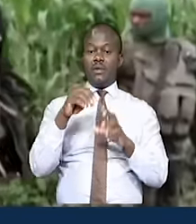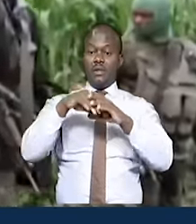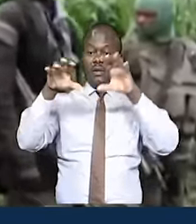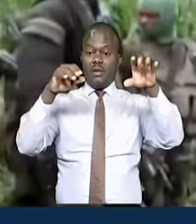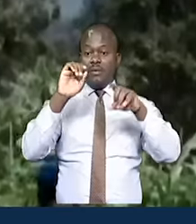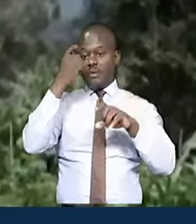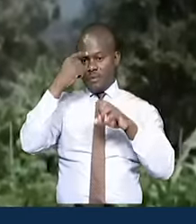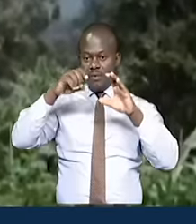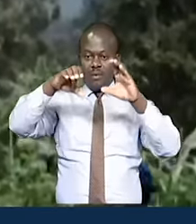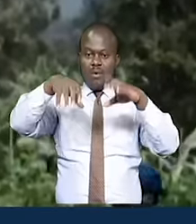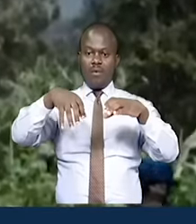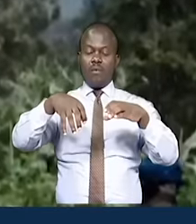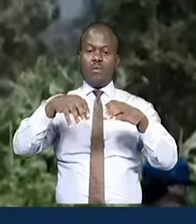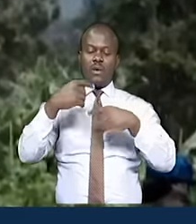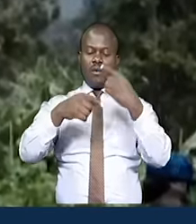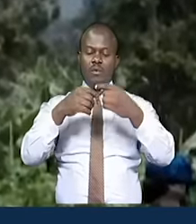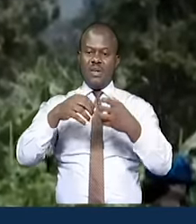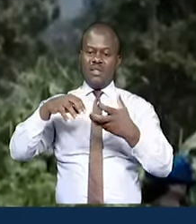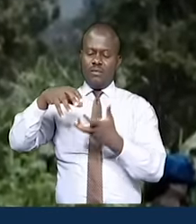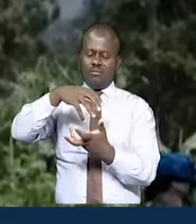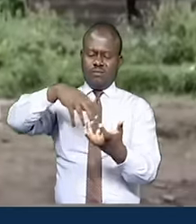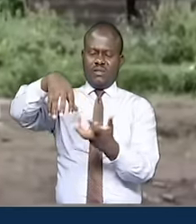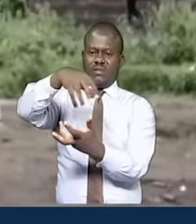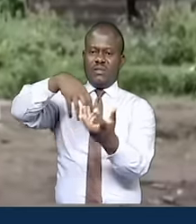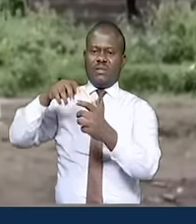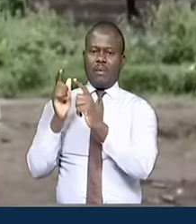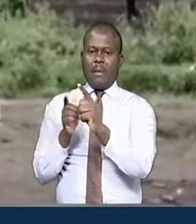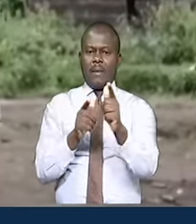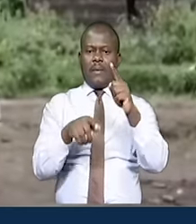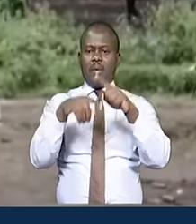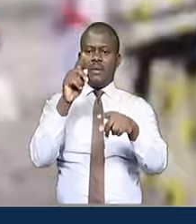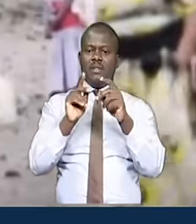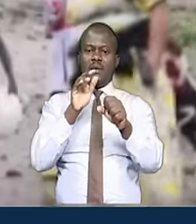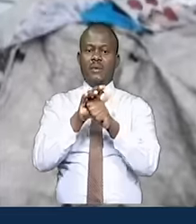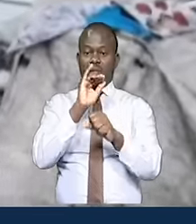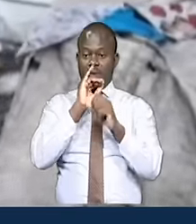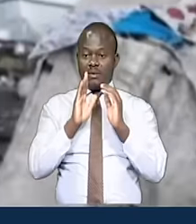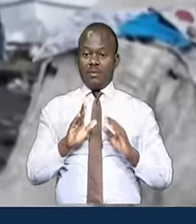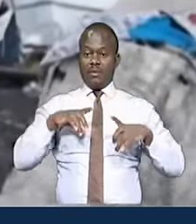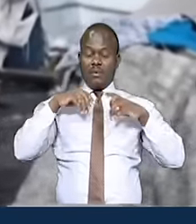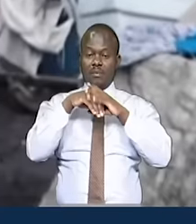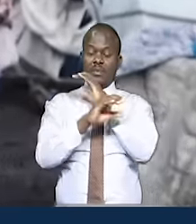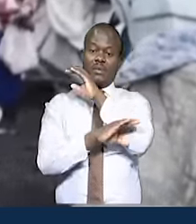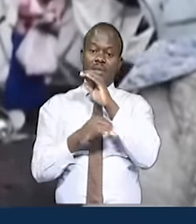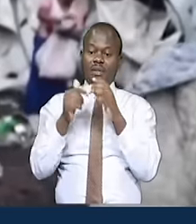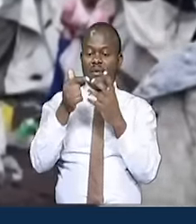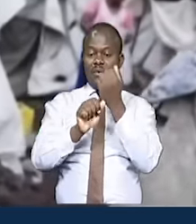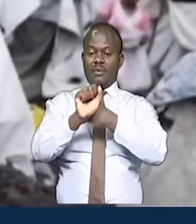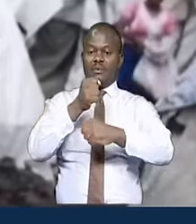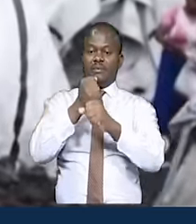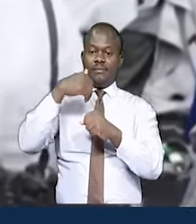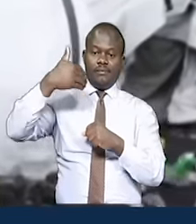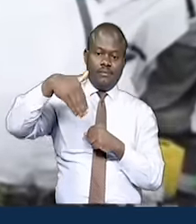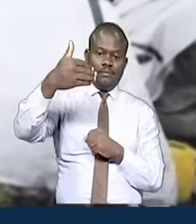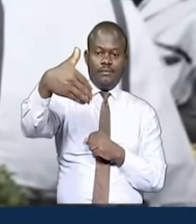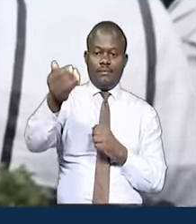Repubulika ya Demokarasiya ya Kongo hakomeje kubisemanura ry'ibikorwa by'ubwicanyi byibasiraho mu bwoko bw'abatutsi babarizwa muri icyo gihugu, bikaba ari ibikorwa bikorwa umunsi ku